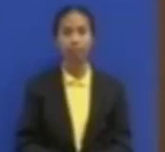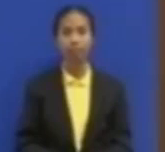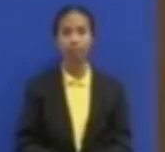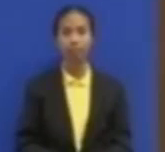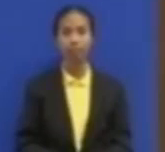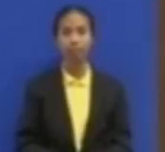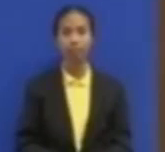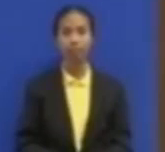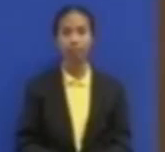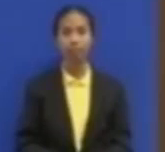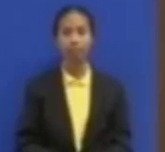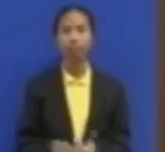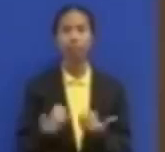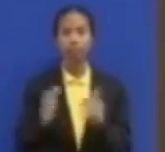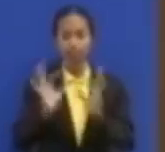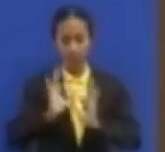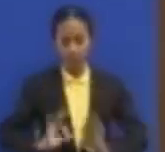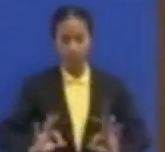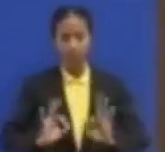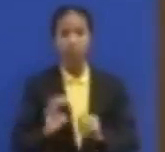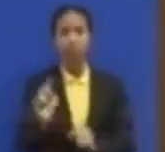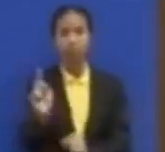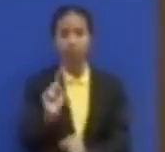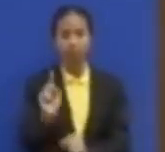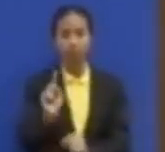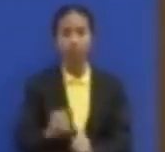ที่สำคัญที่สุดนะครับ